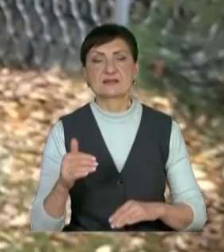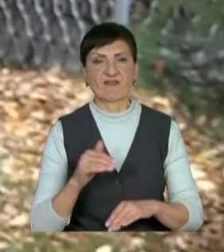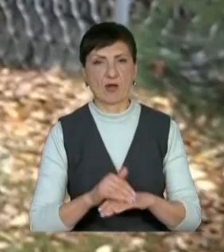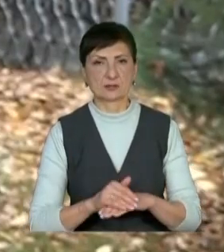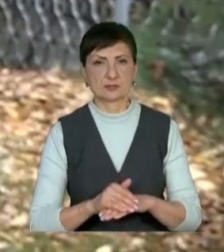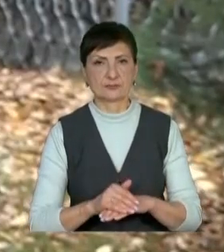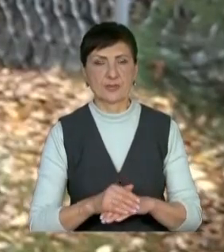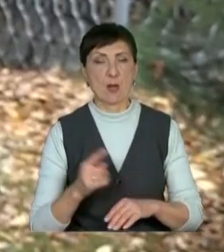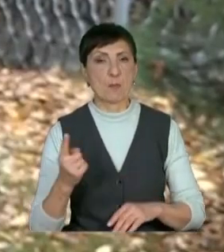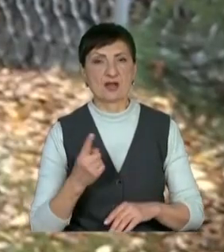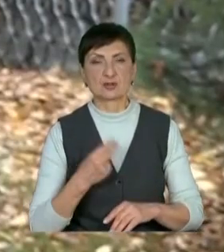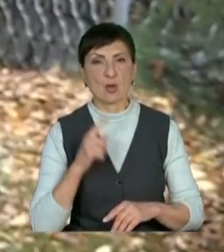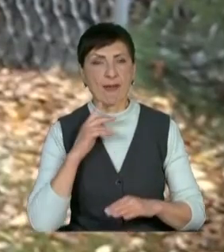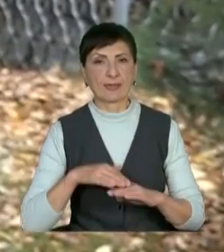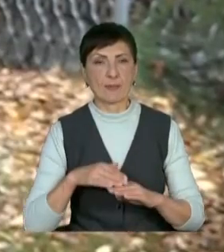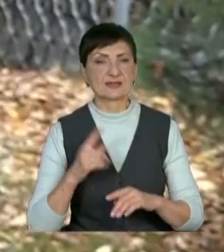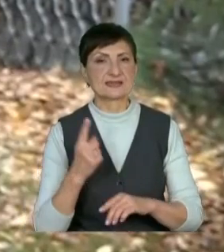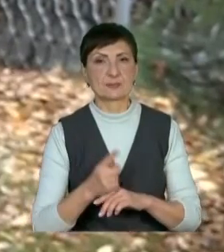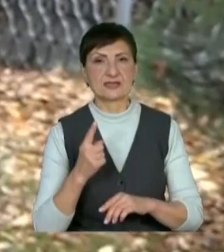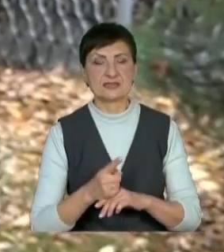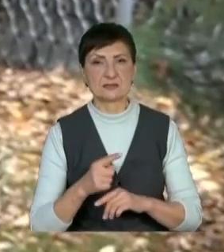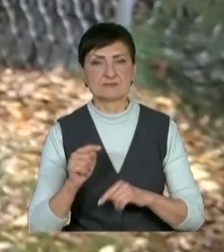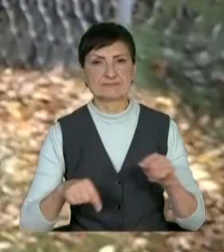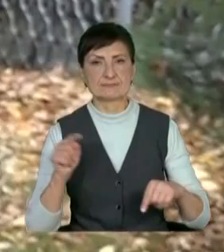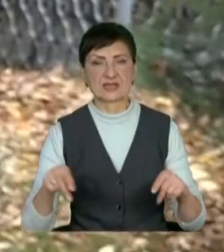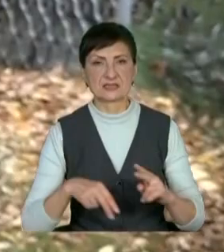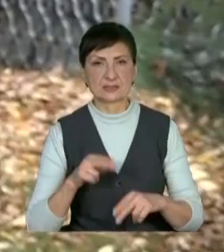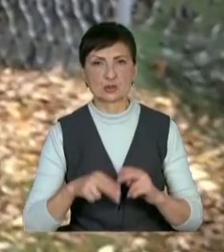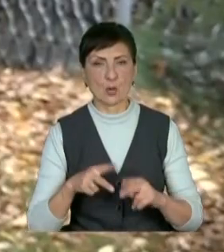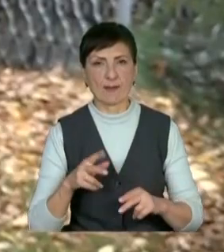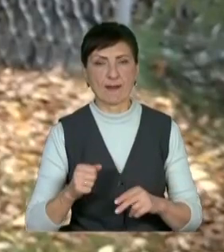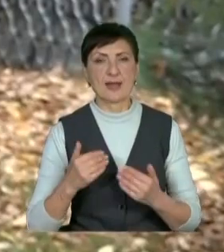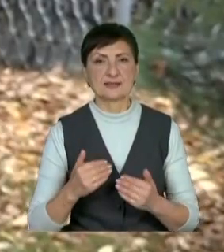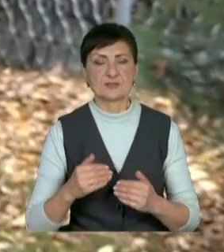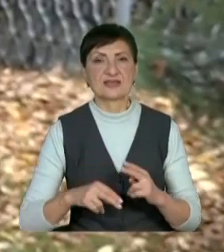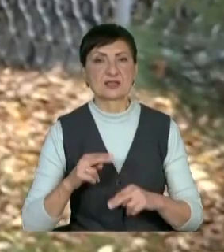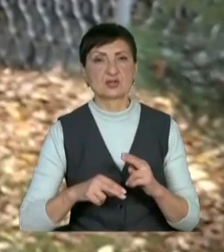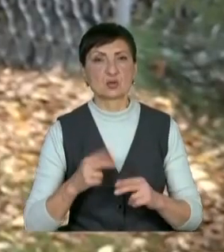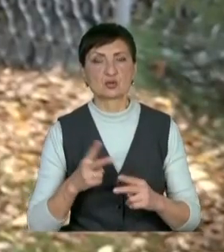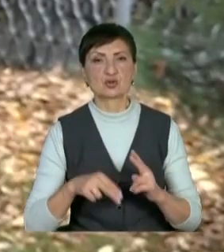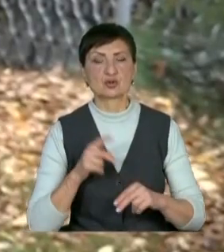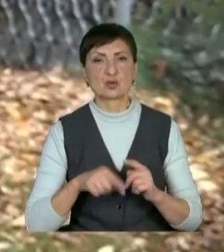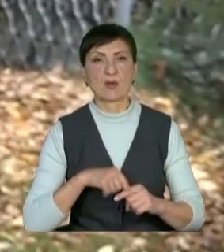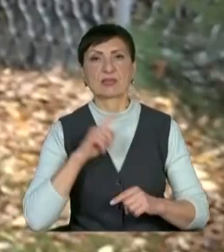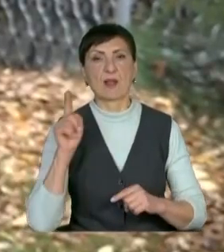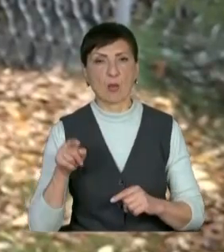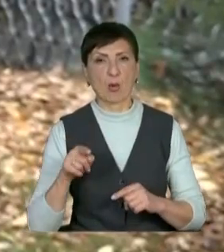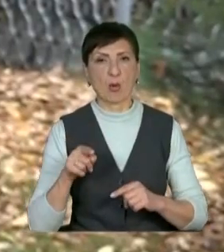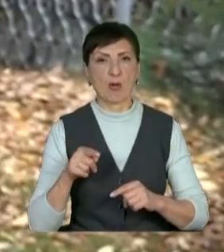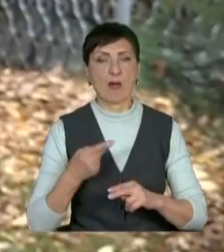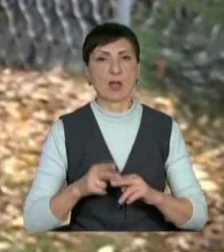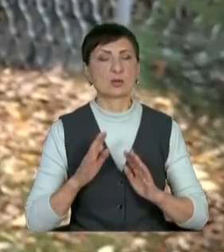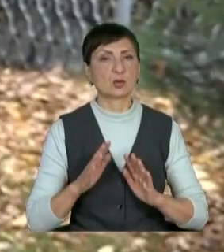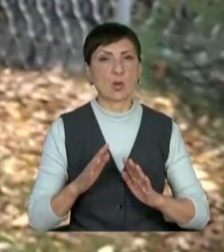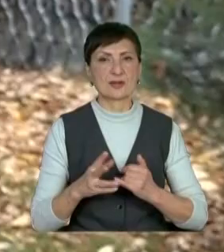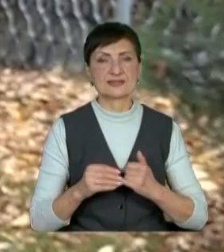этого. Первое – это то, что Акимат запретил точечную застройку, и теперь застройщикам нужно строить комплексно. А комплексно у нас